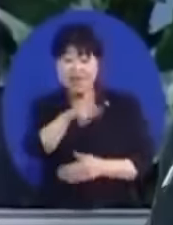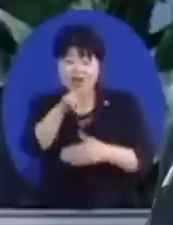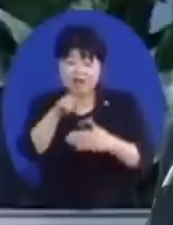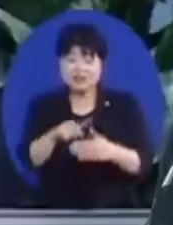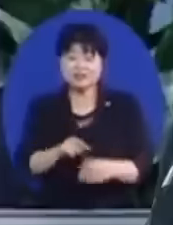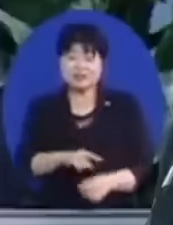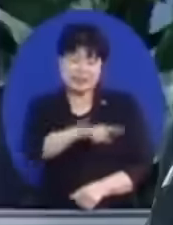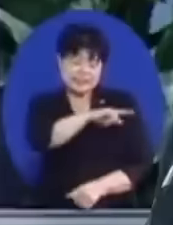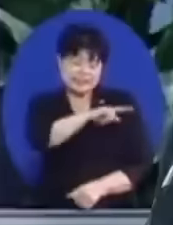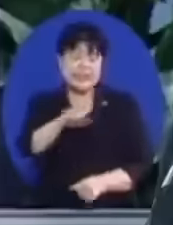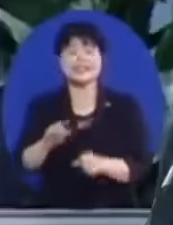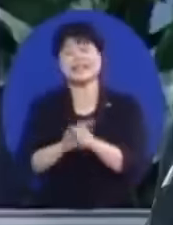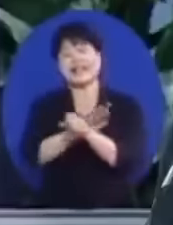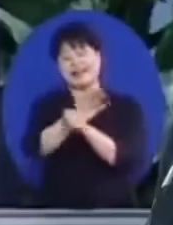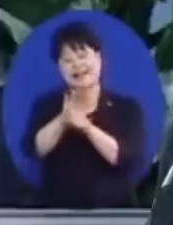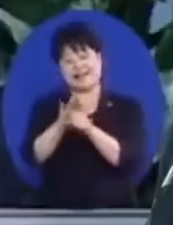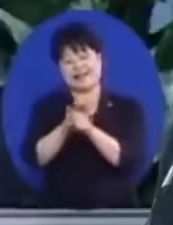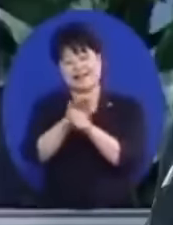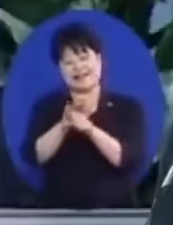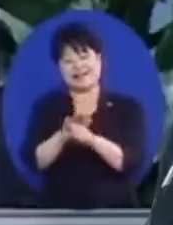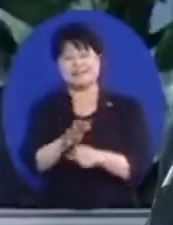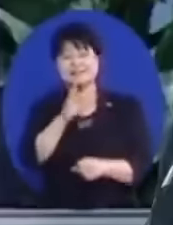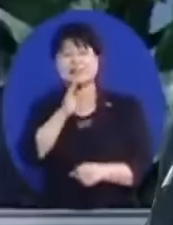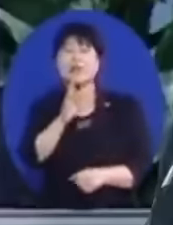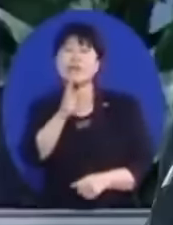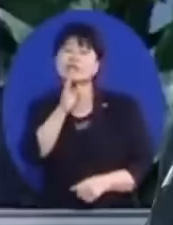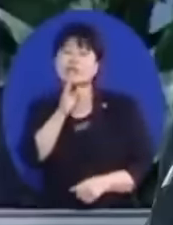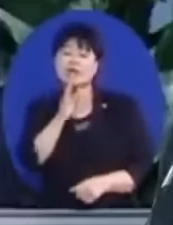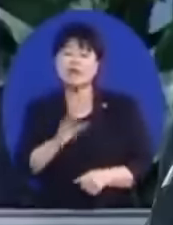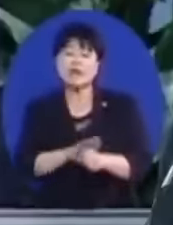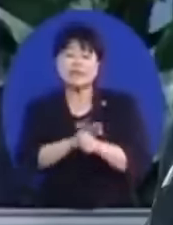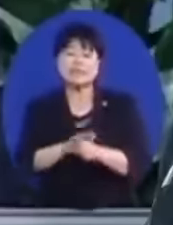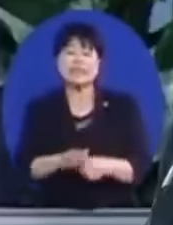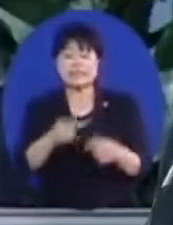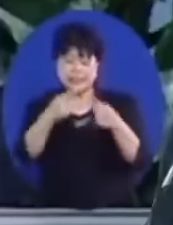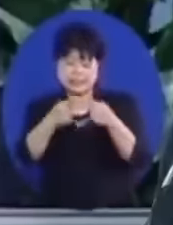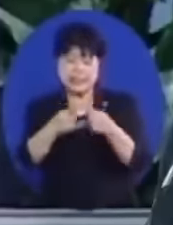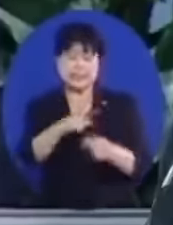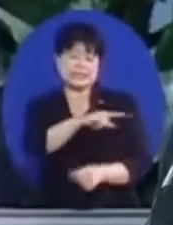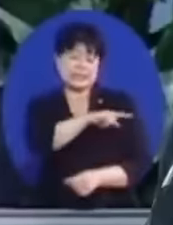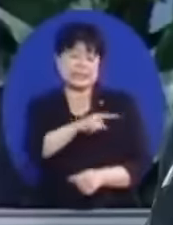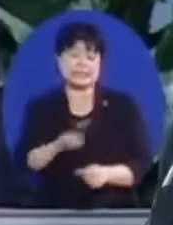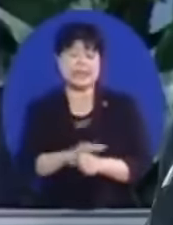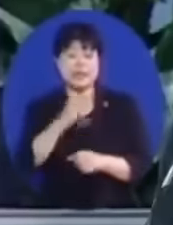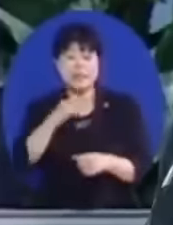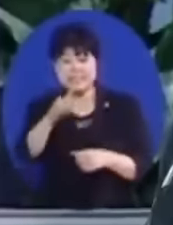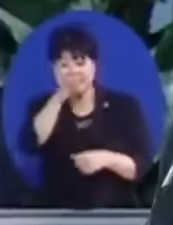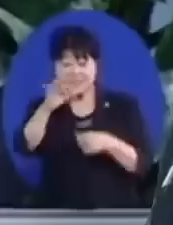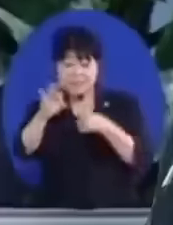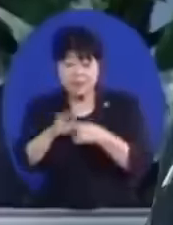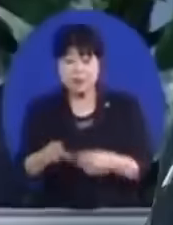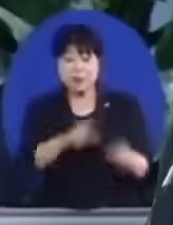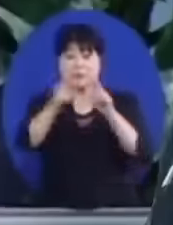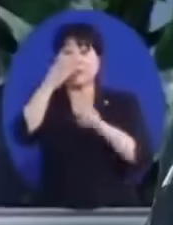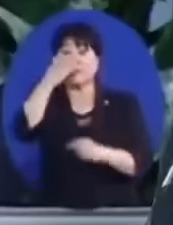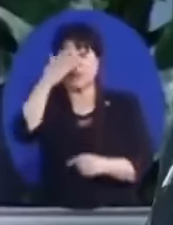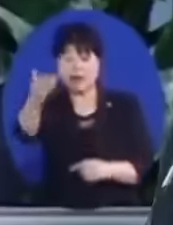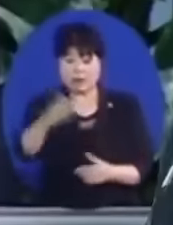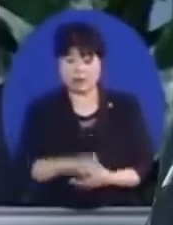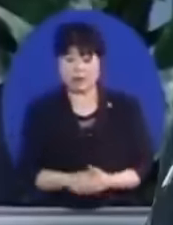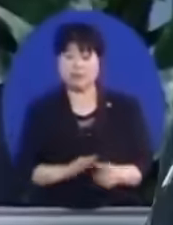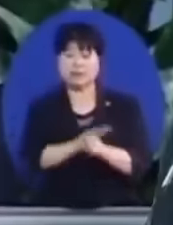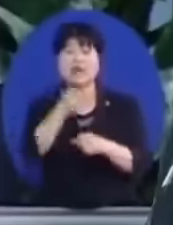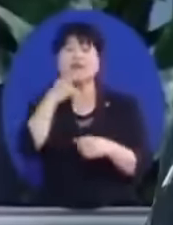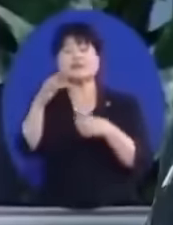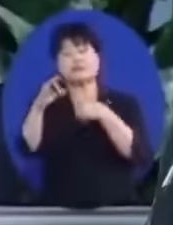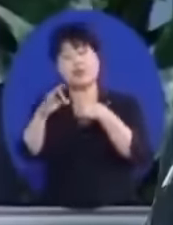중에 사랑이 제일이라고 말한 것입니다. 사실 맞아요. 사랑이 제일입니다. 사랑만 있으면 살아나갈 수가 있어요.